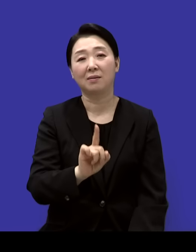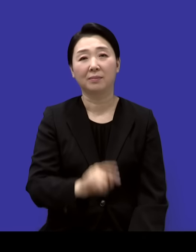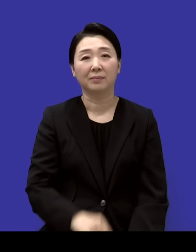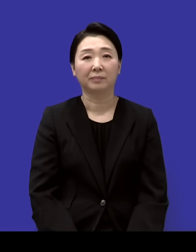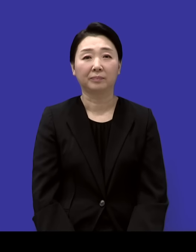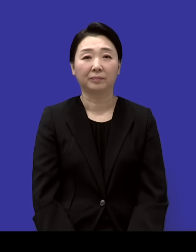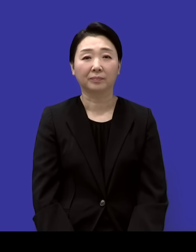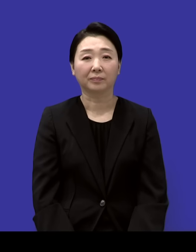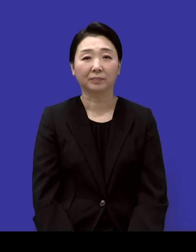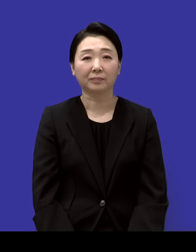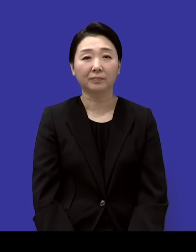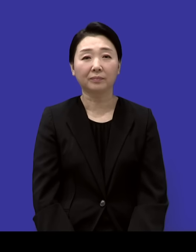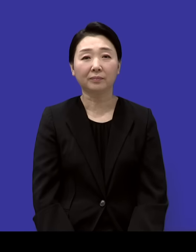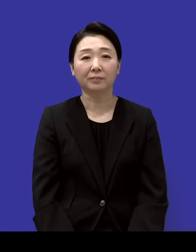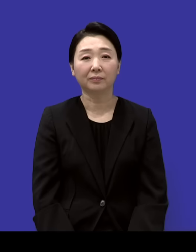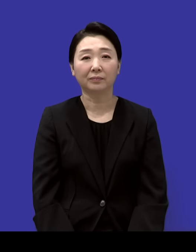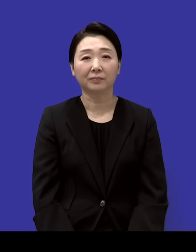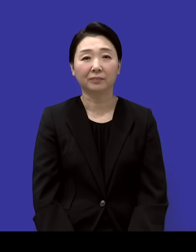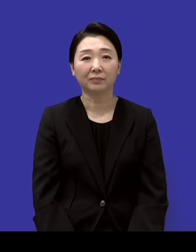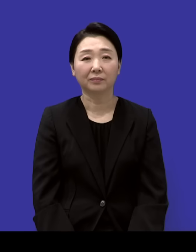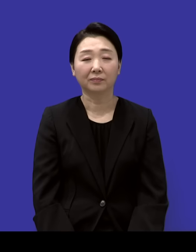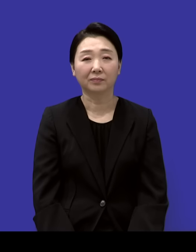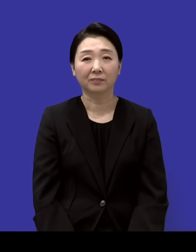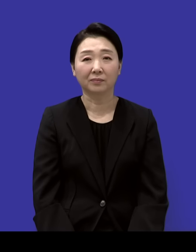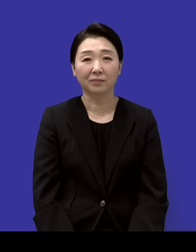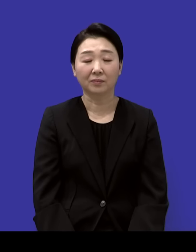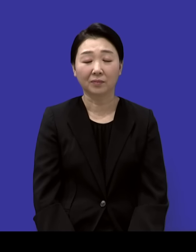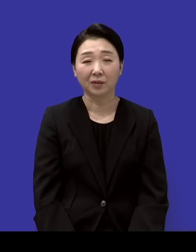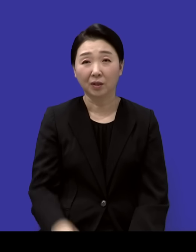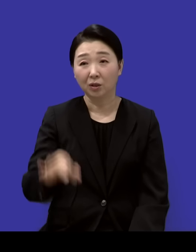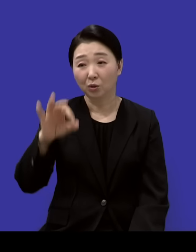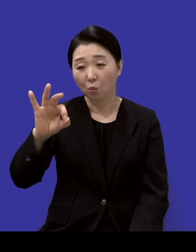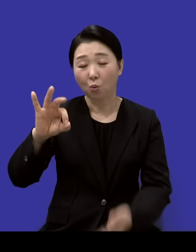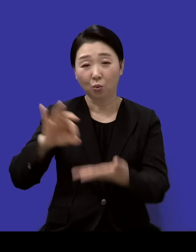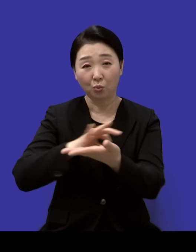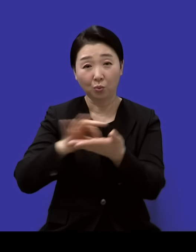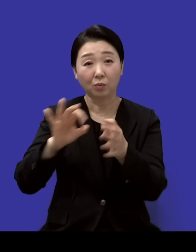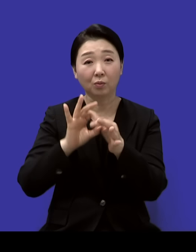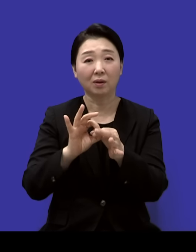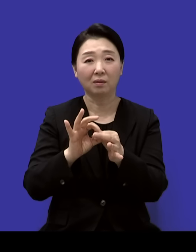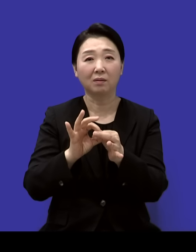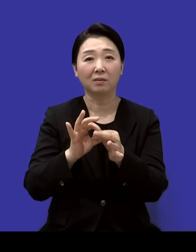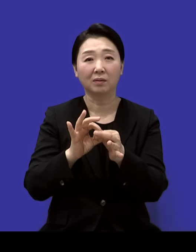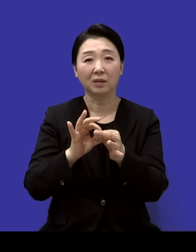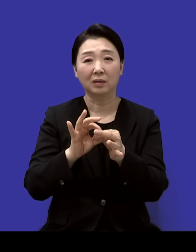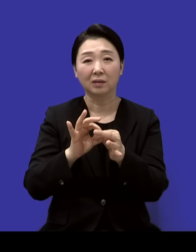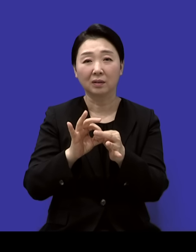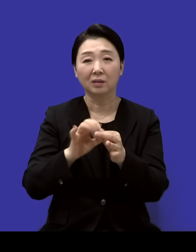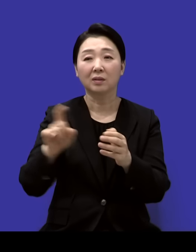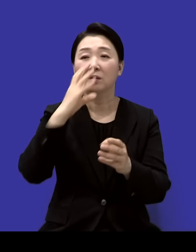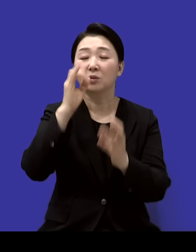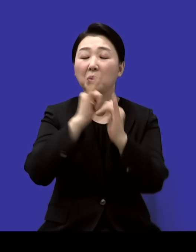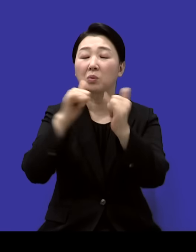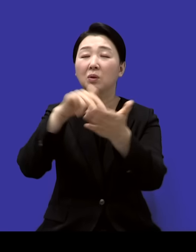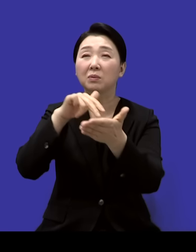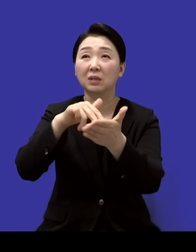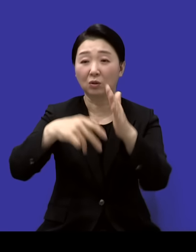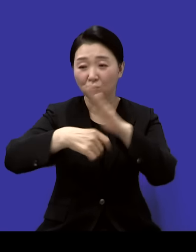있고, 그런 루머들이. 네네, 예. 뭐 재정과 관련해서 아무튼 자기들이